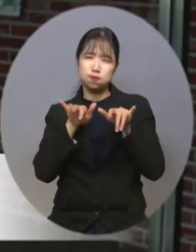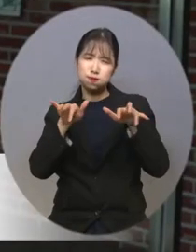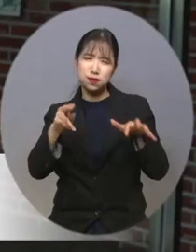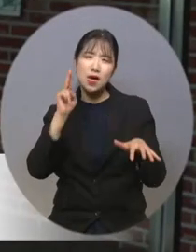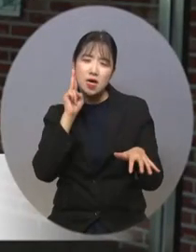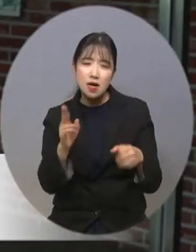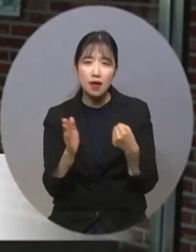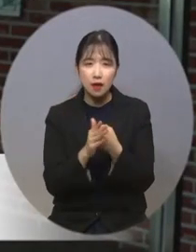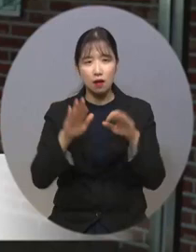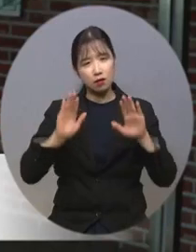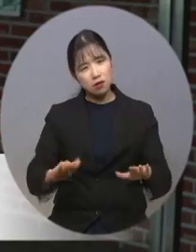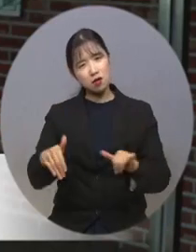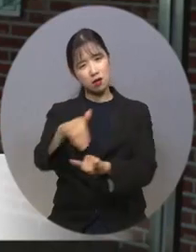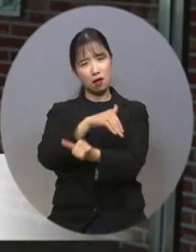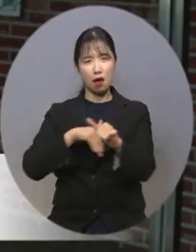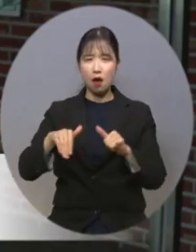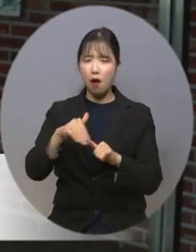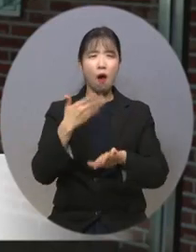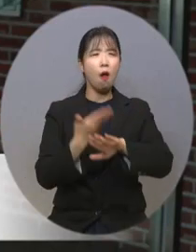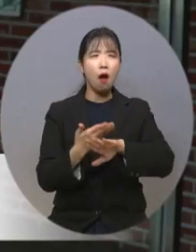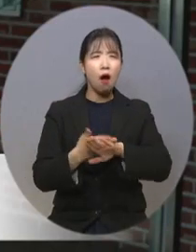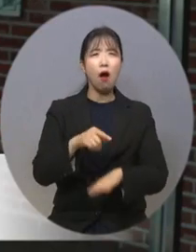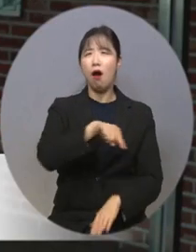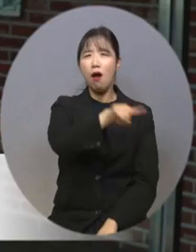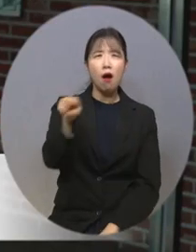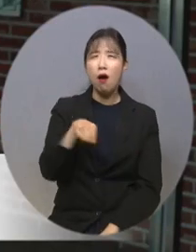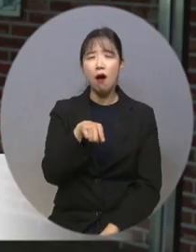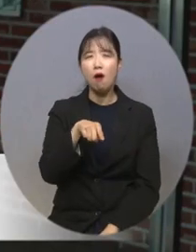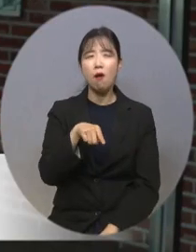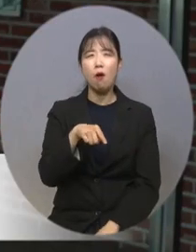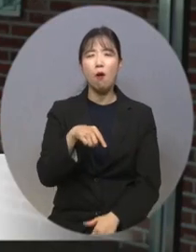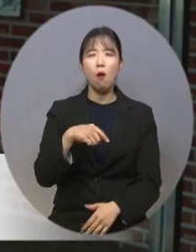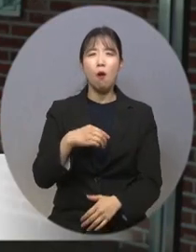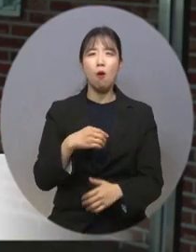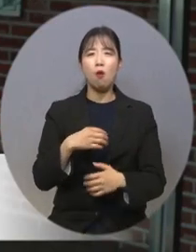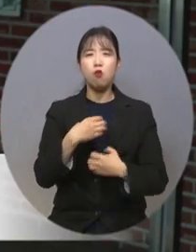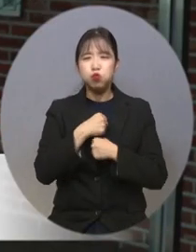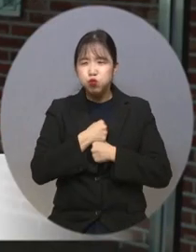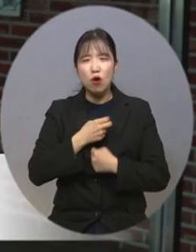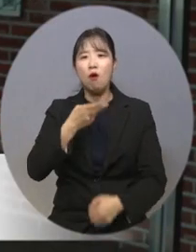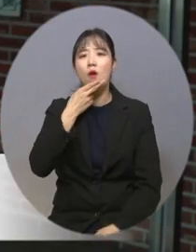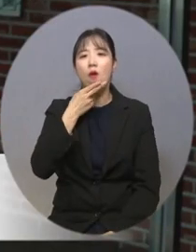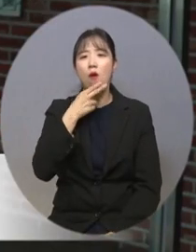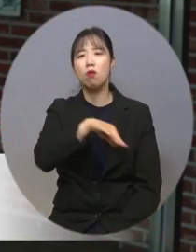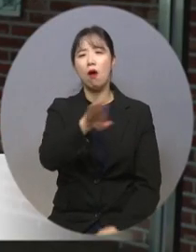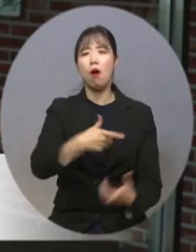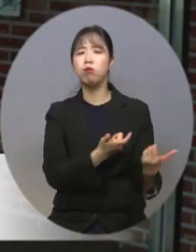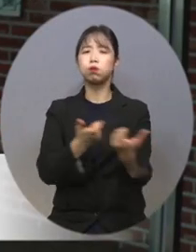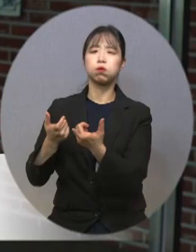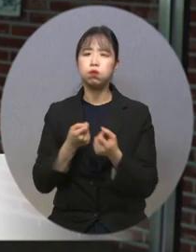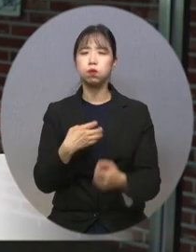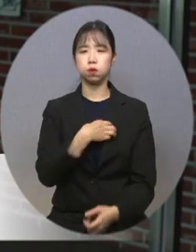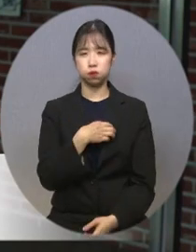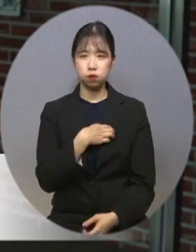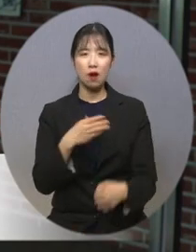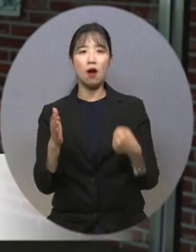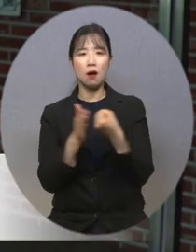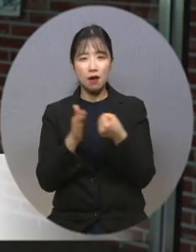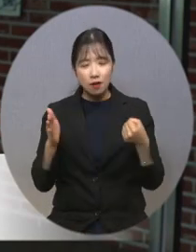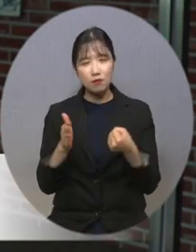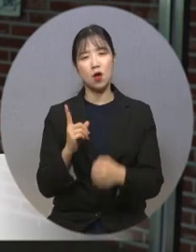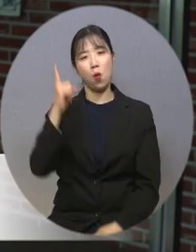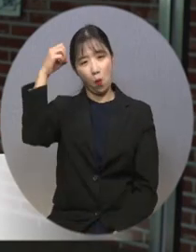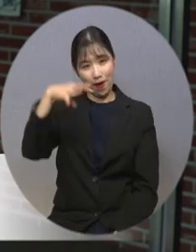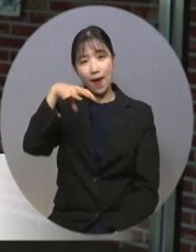이러한 사태가 조만간에는 어디도 예의 없이 적용될 거다 그랬을 때 우리 고양시의